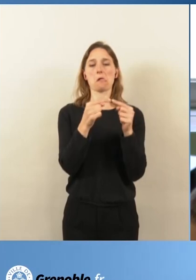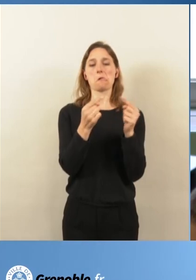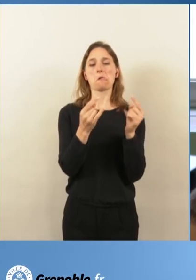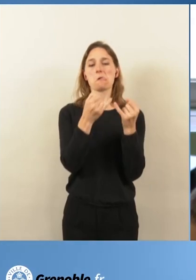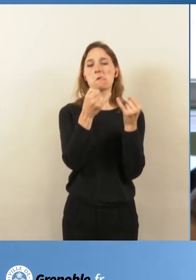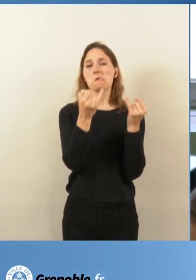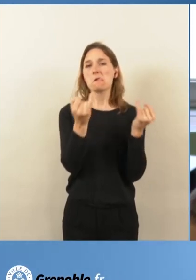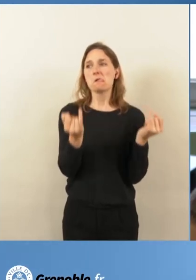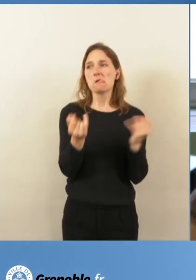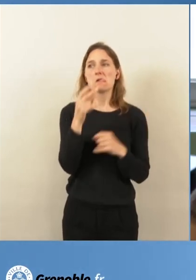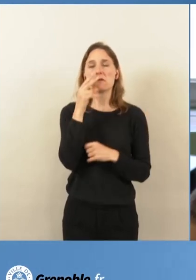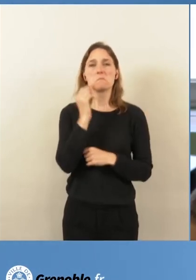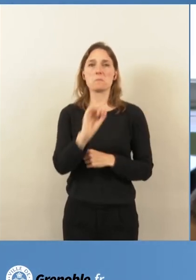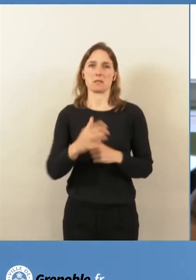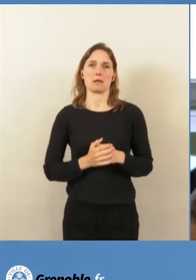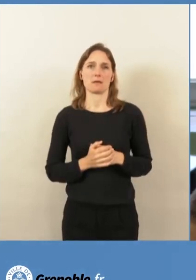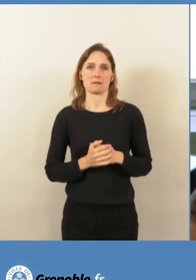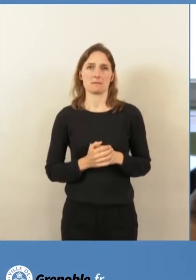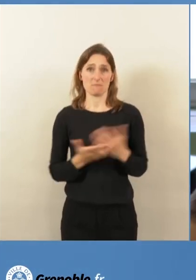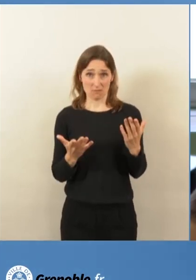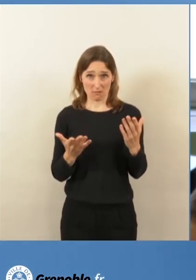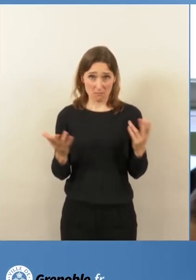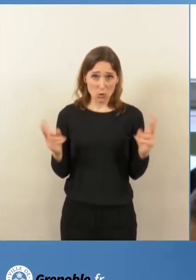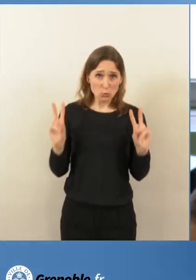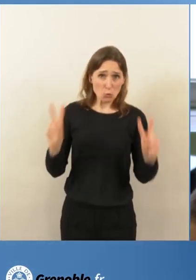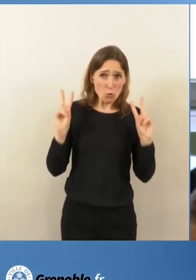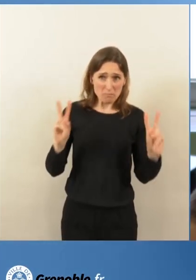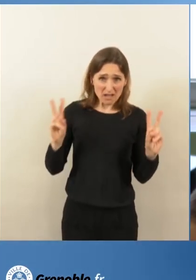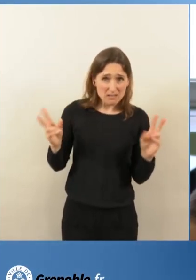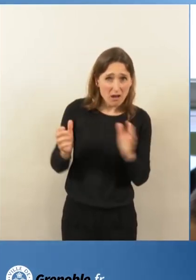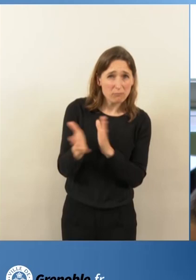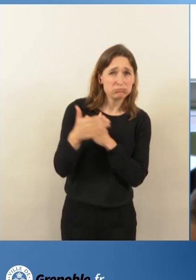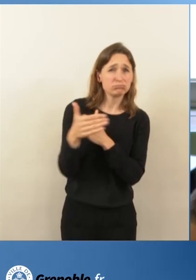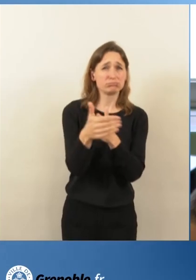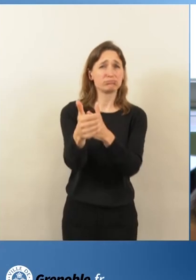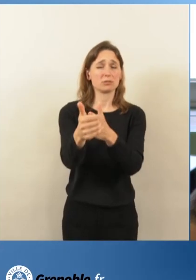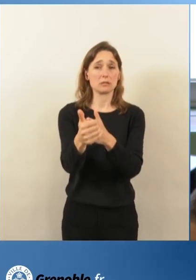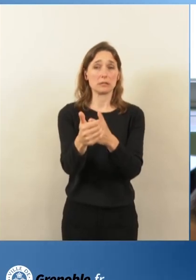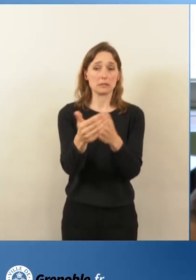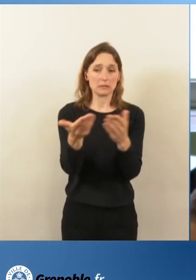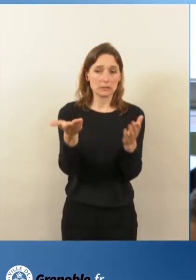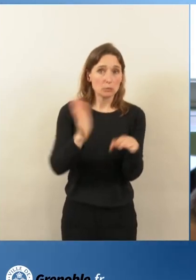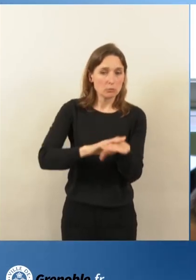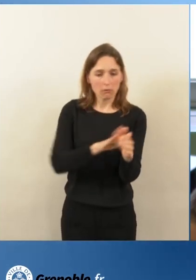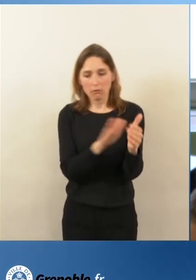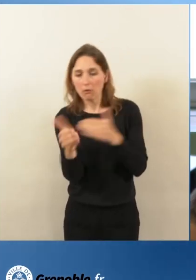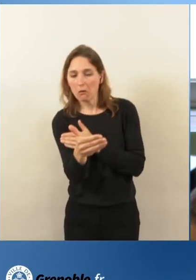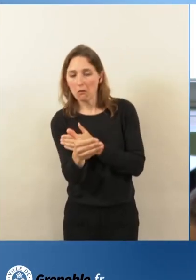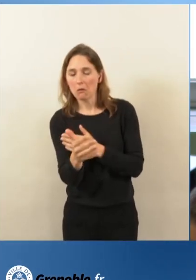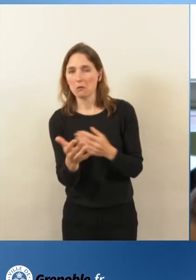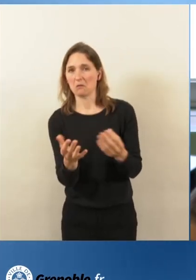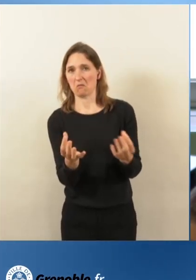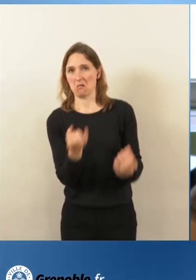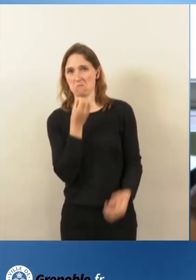précurseur de la nupesse vous voilà à démontrer que cette idéale n'est que feu de brindilles parce que la liberté de penser